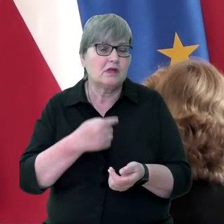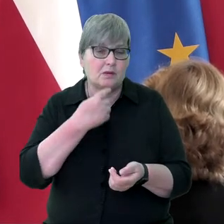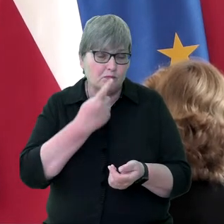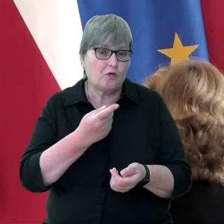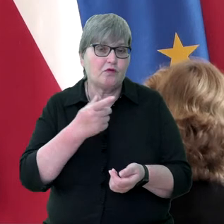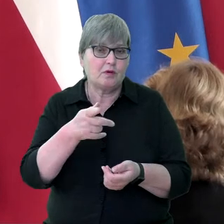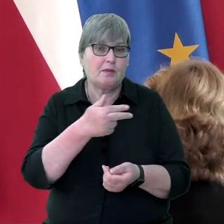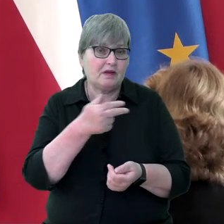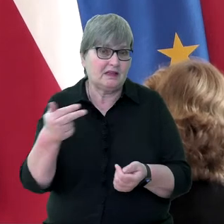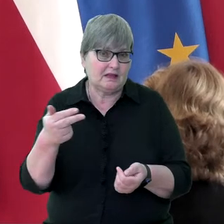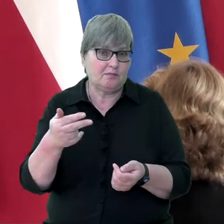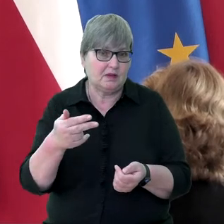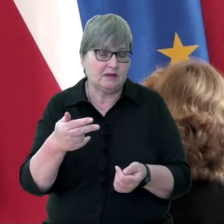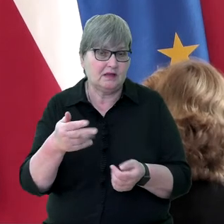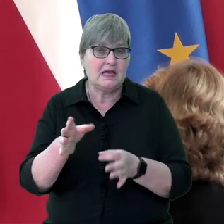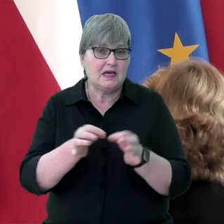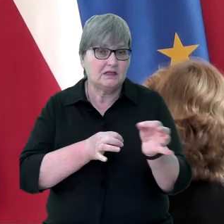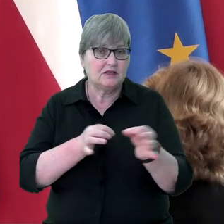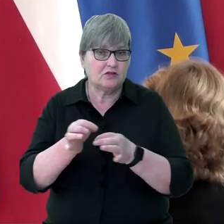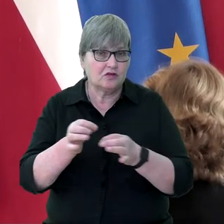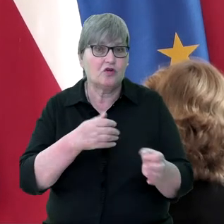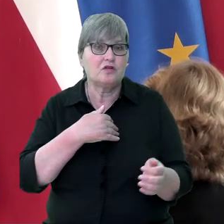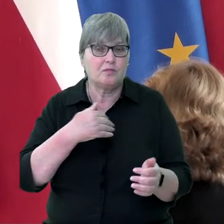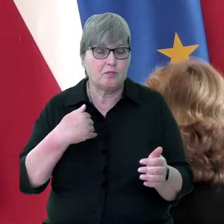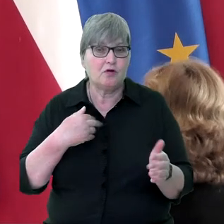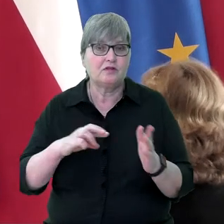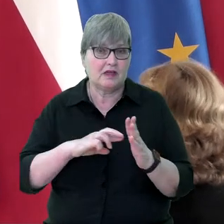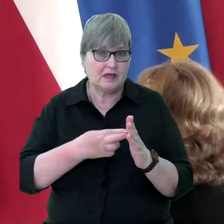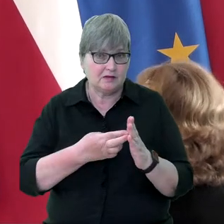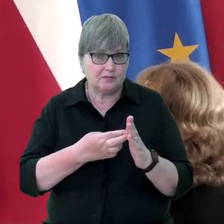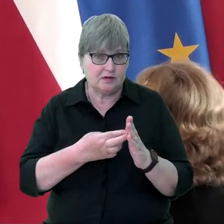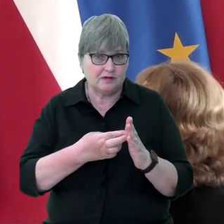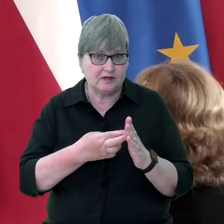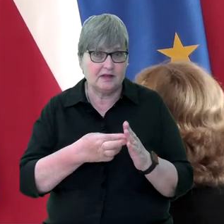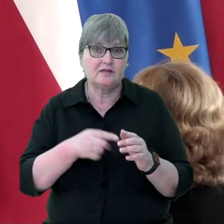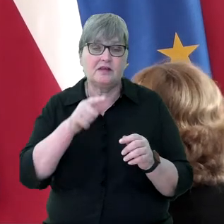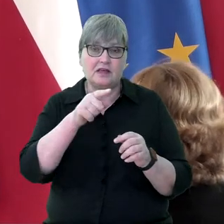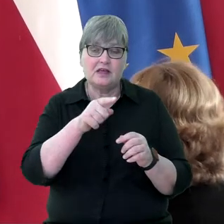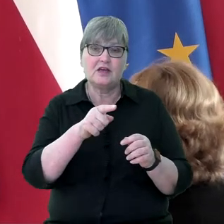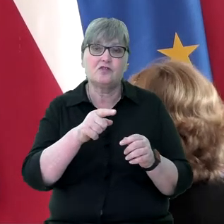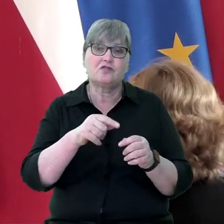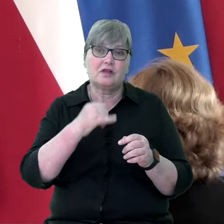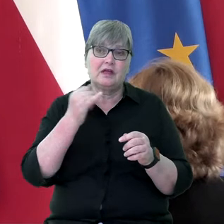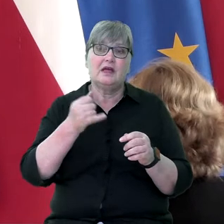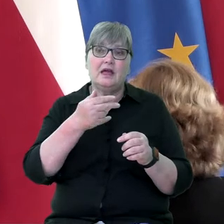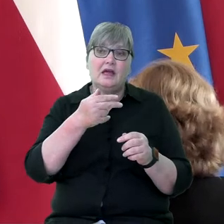polskiej administracji, zwłaszcza w kontekście państwa podziemnego, mówić.